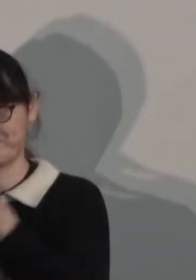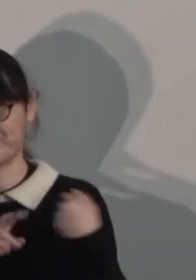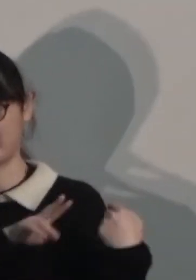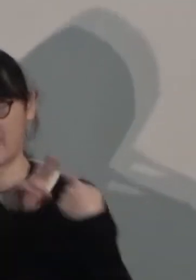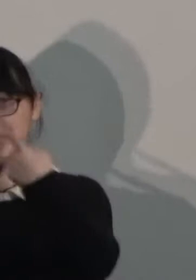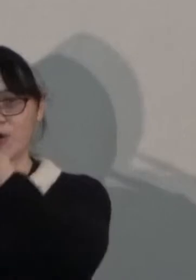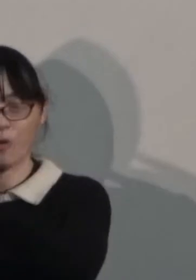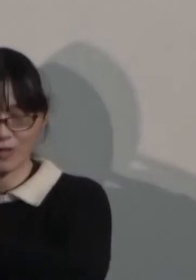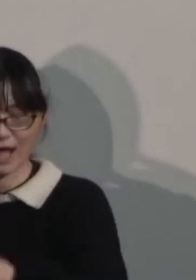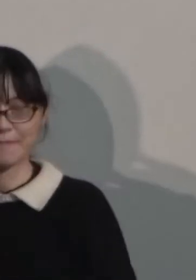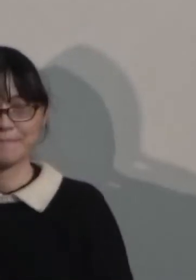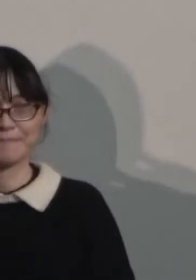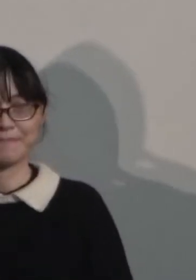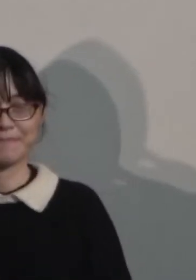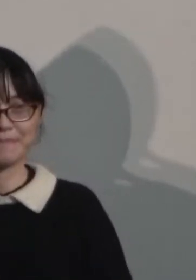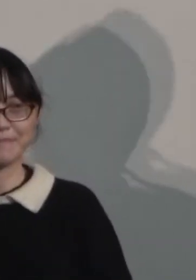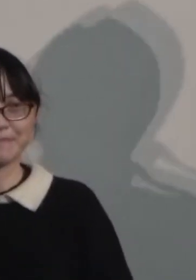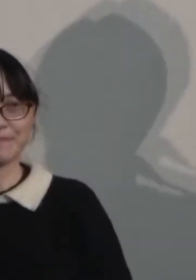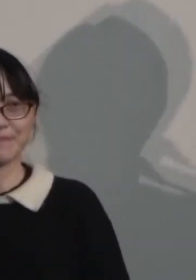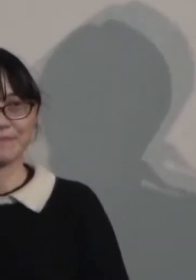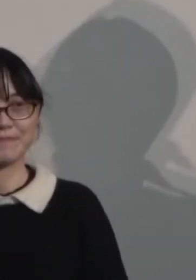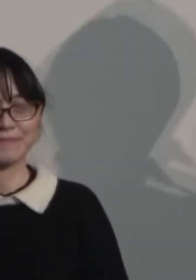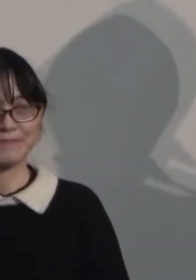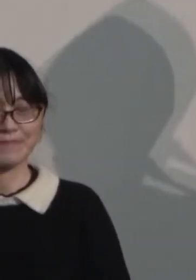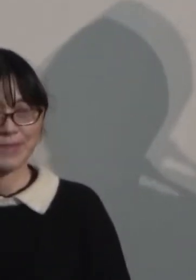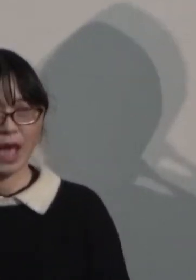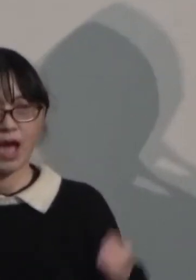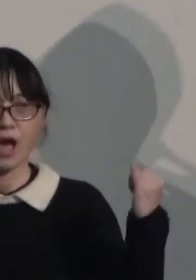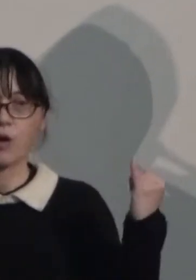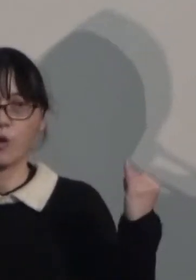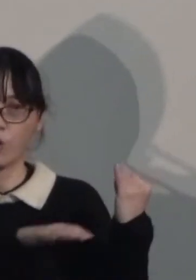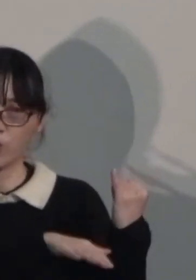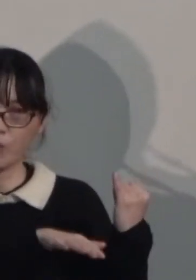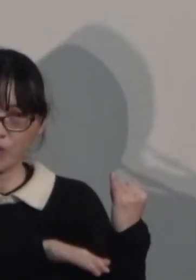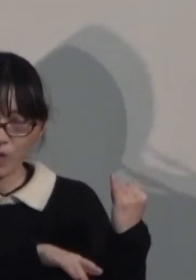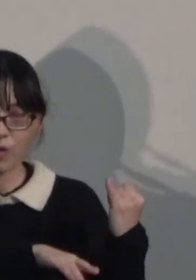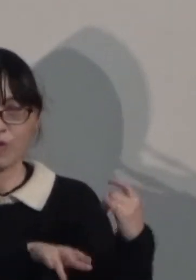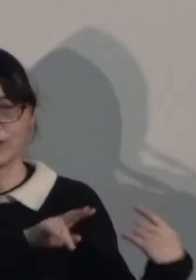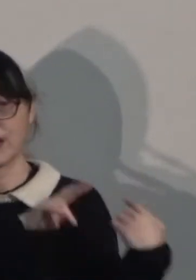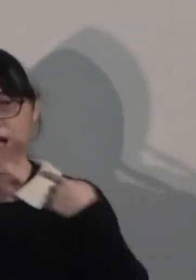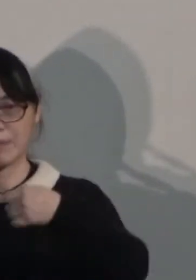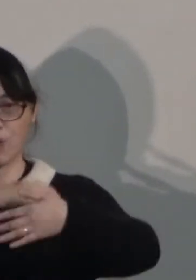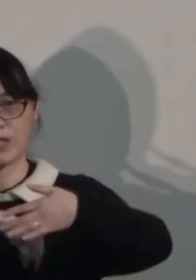バージニアさんの質問は次のようなものでした。